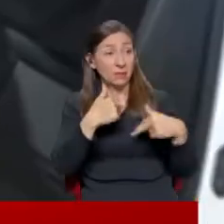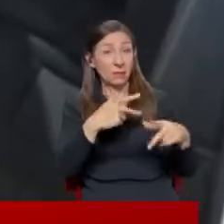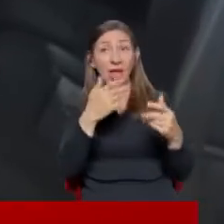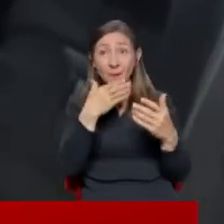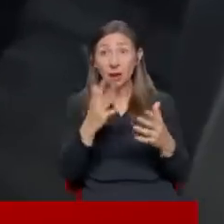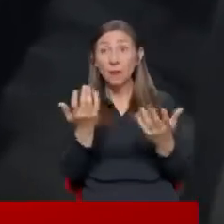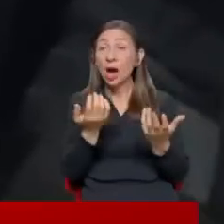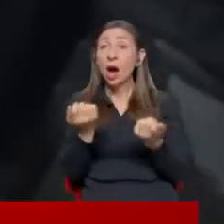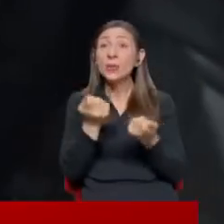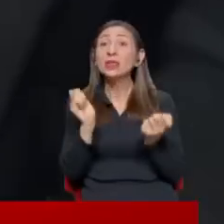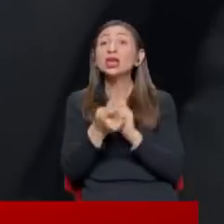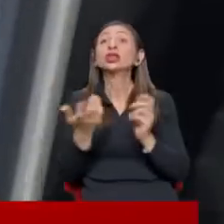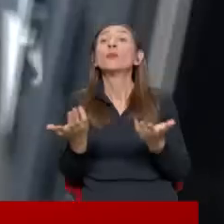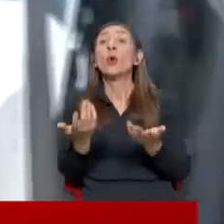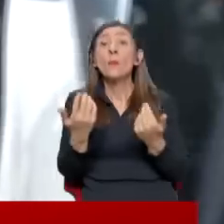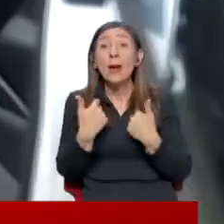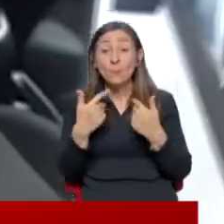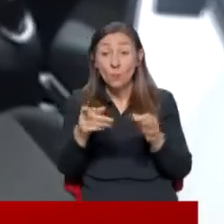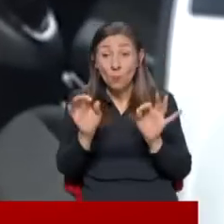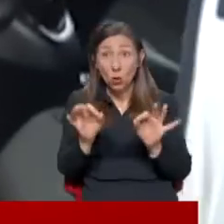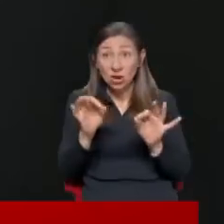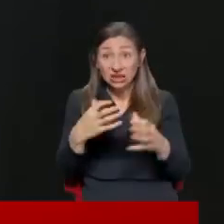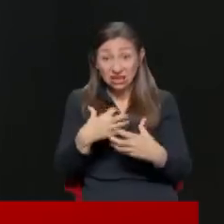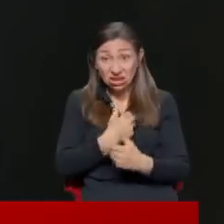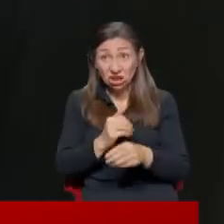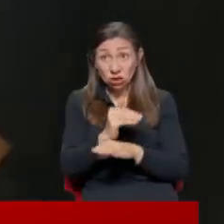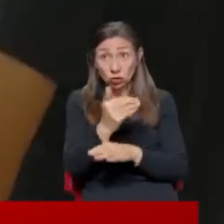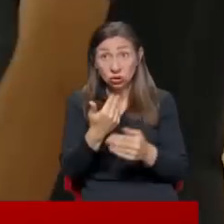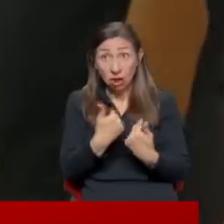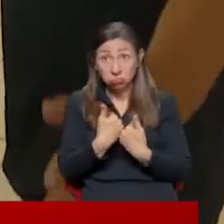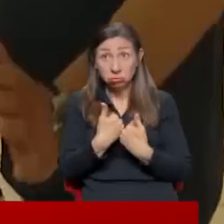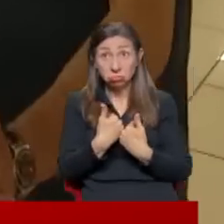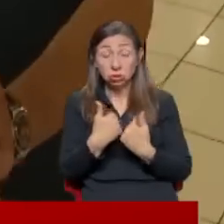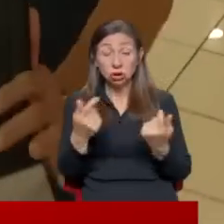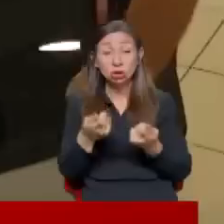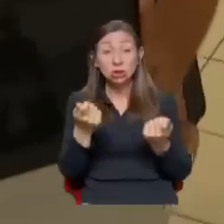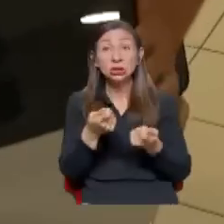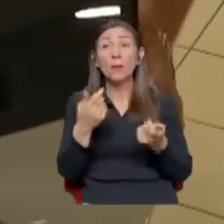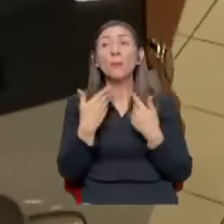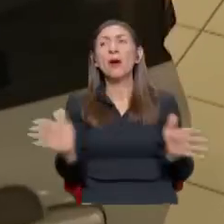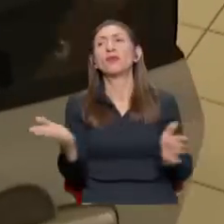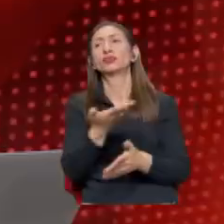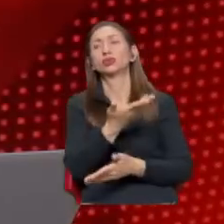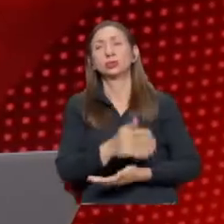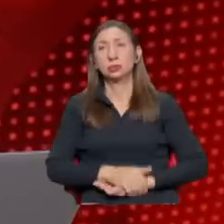emekli ama arabayı değiştiremiyorum. Eğer ben bu sıkıntıyı yaşıyorsam çalışanlar duman oluyordur.